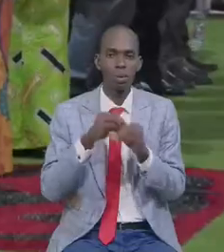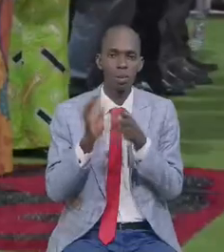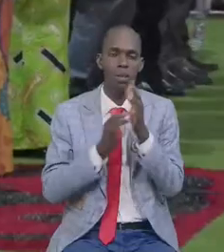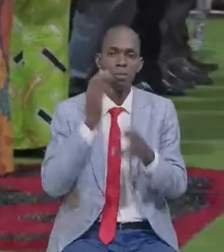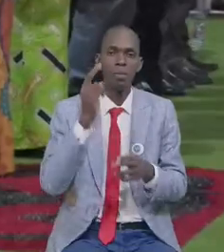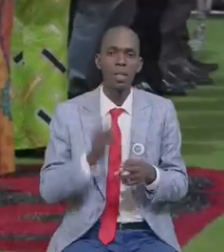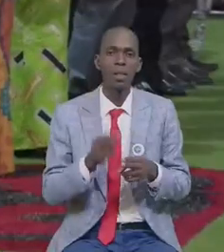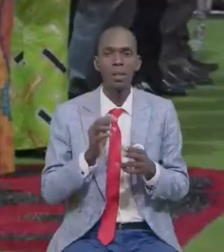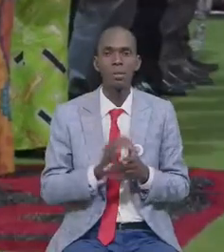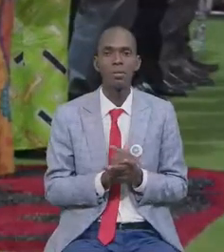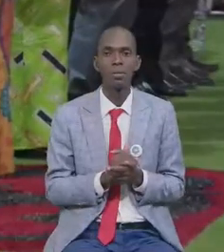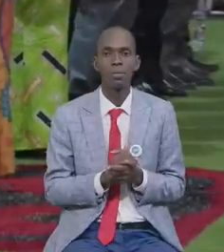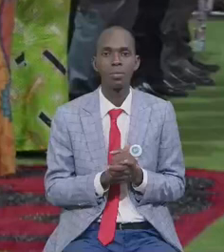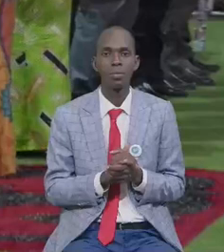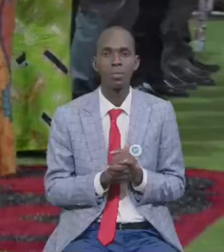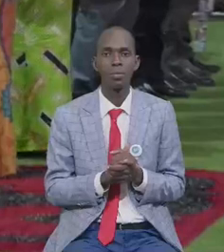Jésus.